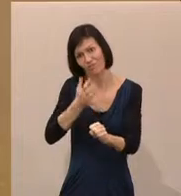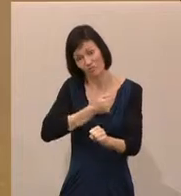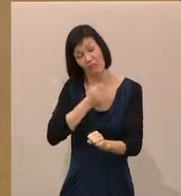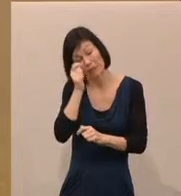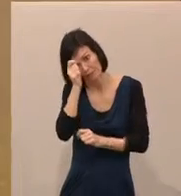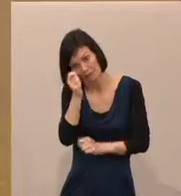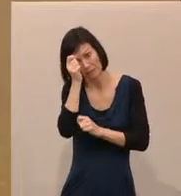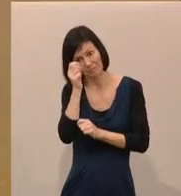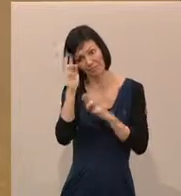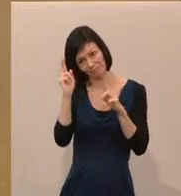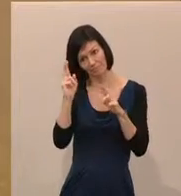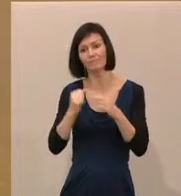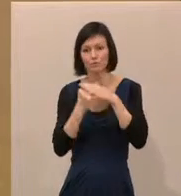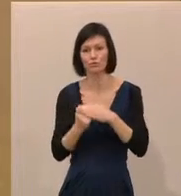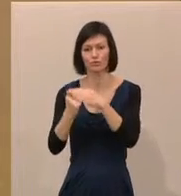Damen und Herren,